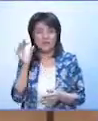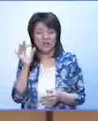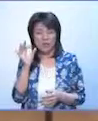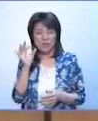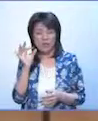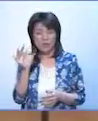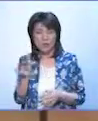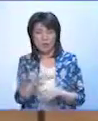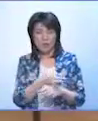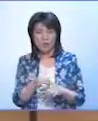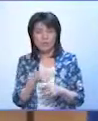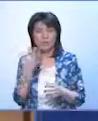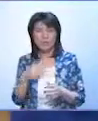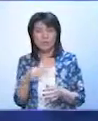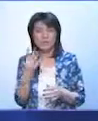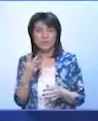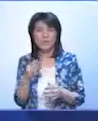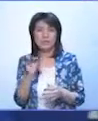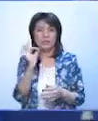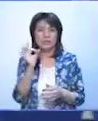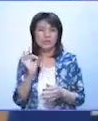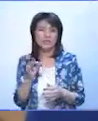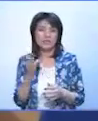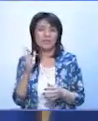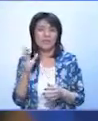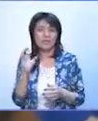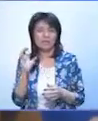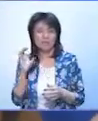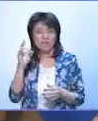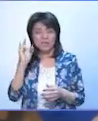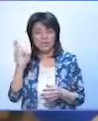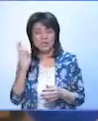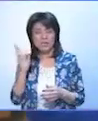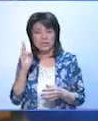и 54% Восточно-Казахстанской области, бывшая